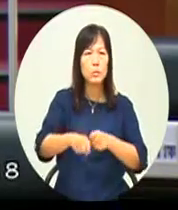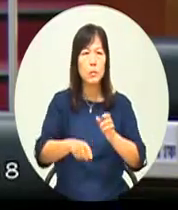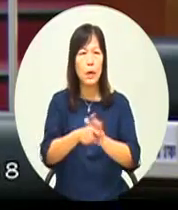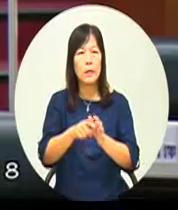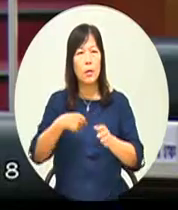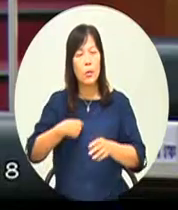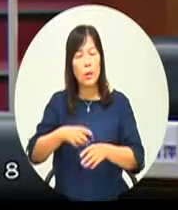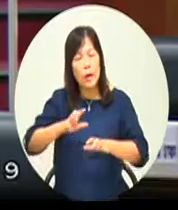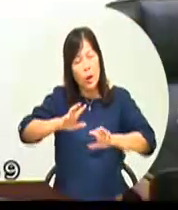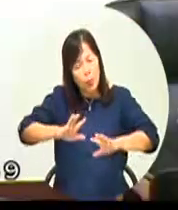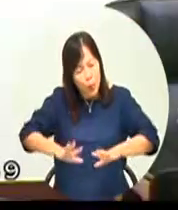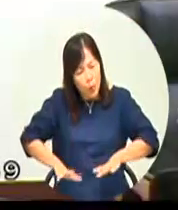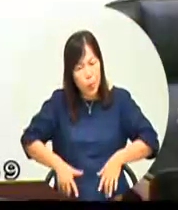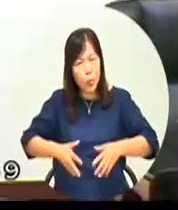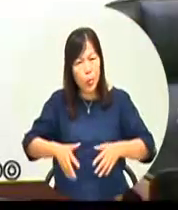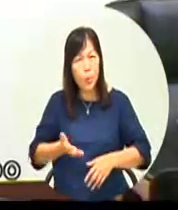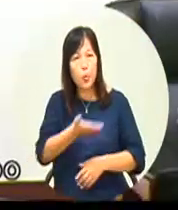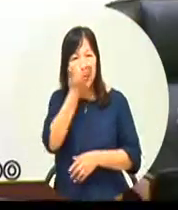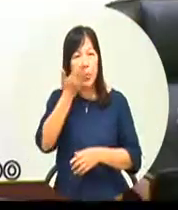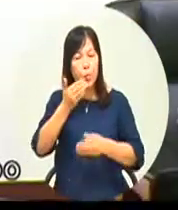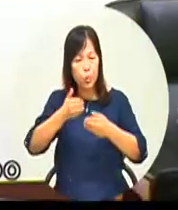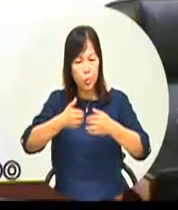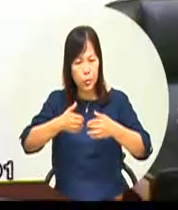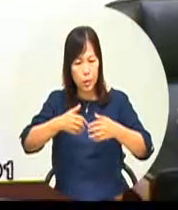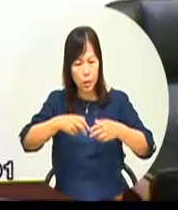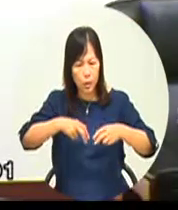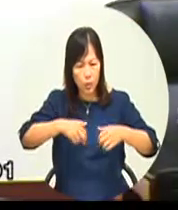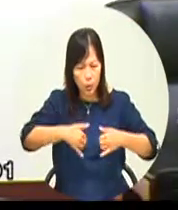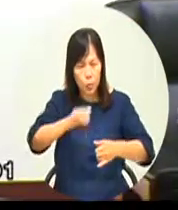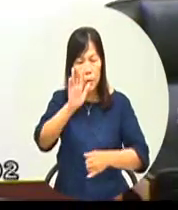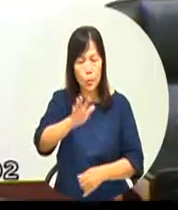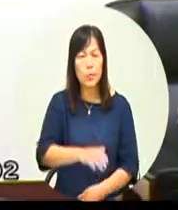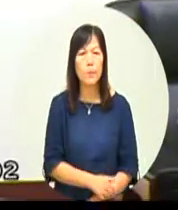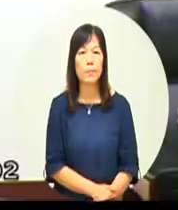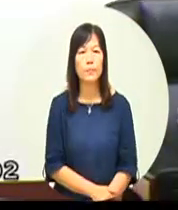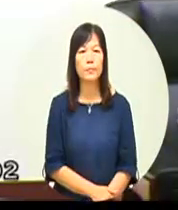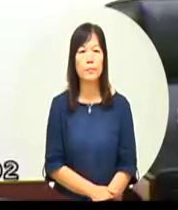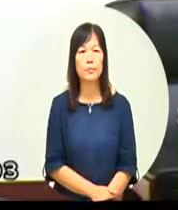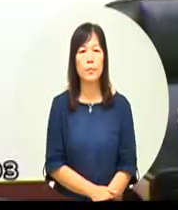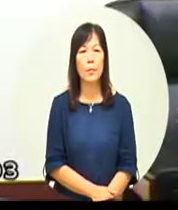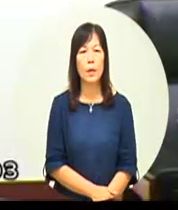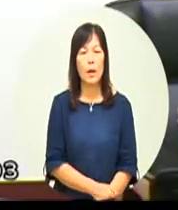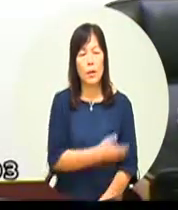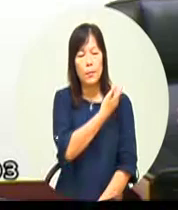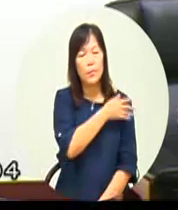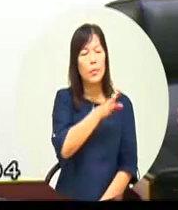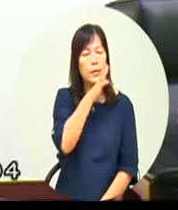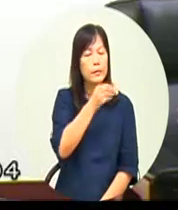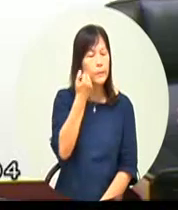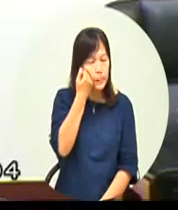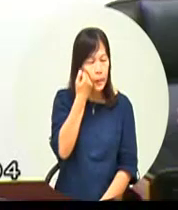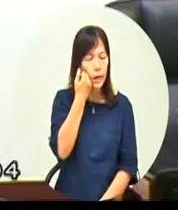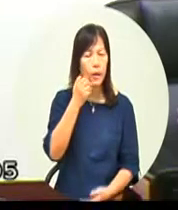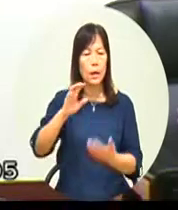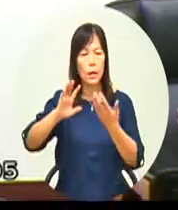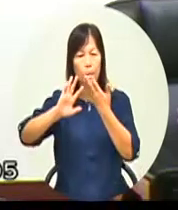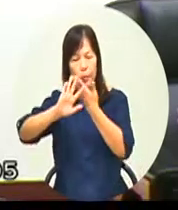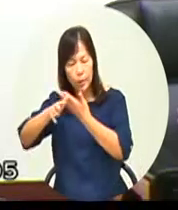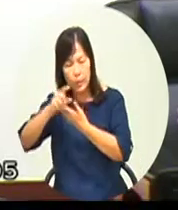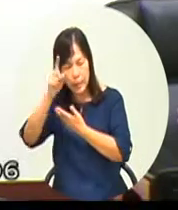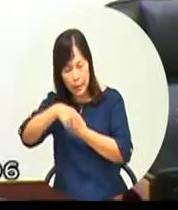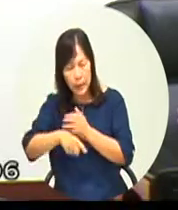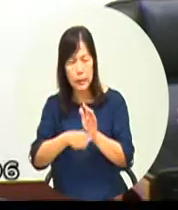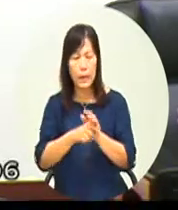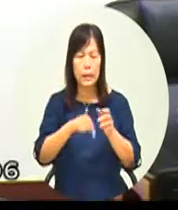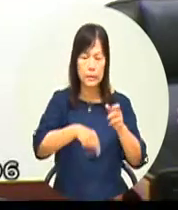轻观光的这种行程哈，那不管是在地的或者是外地来的，我相信也